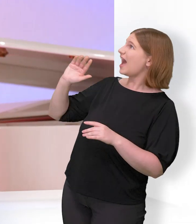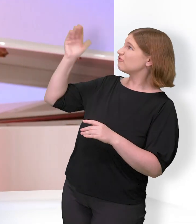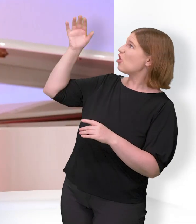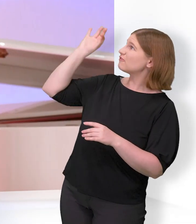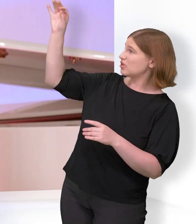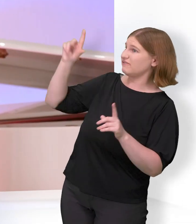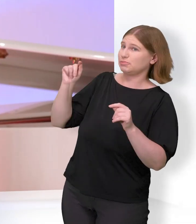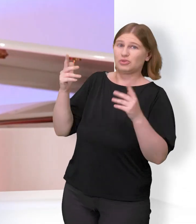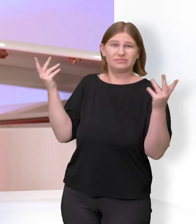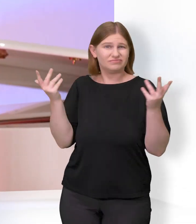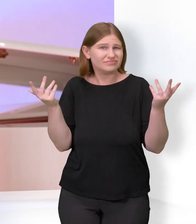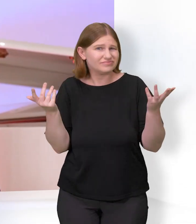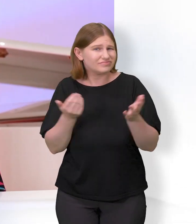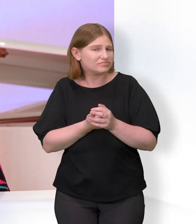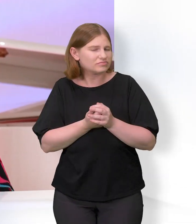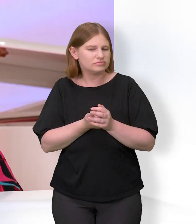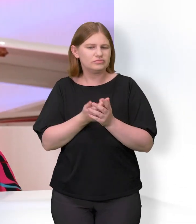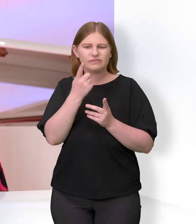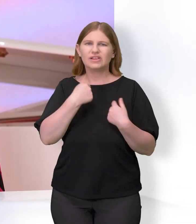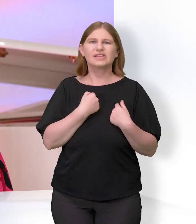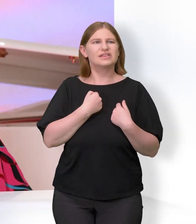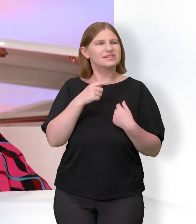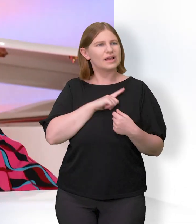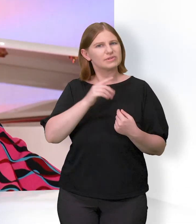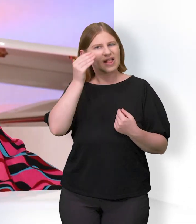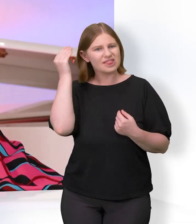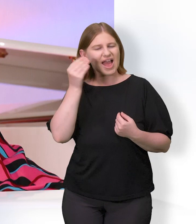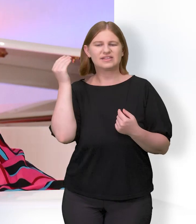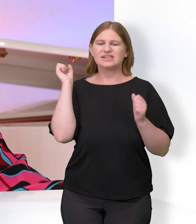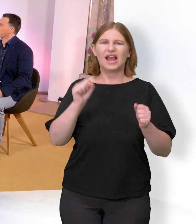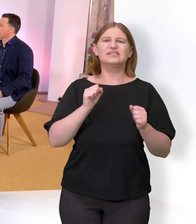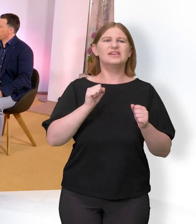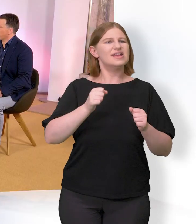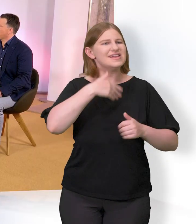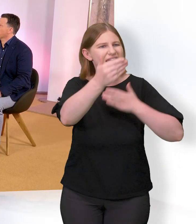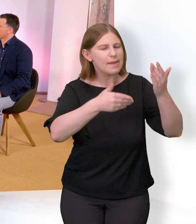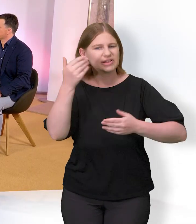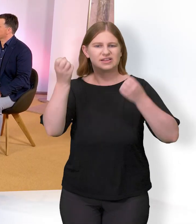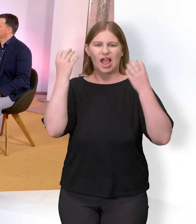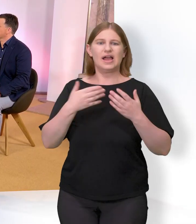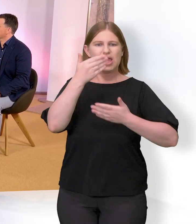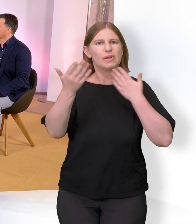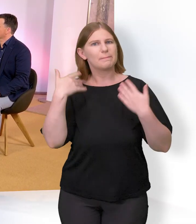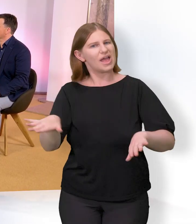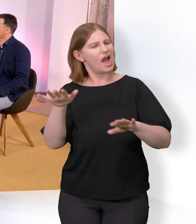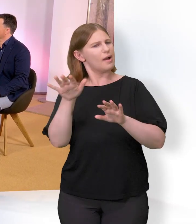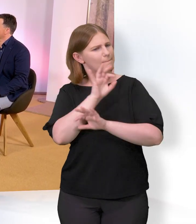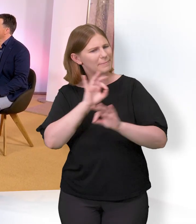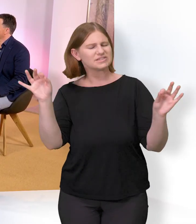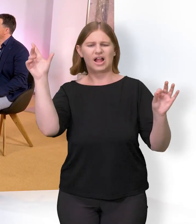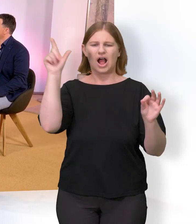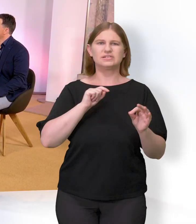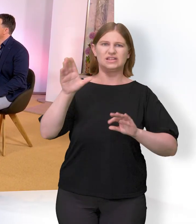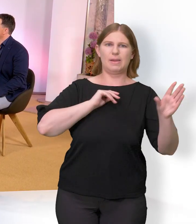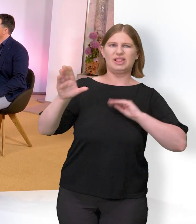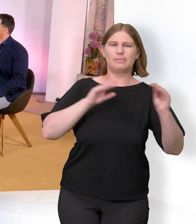dass Erfolg ist, wenn ich lerne zu geben, geben ist seliger als nehmen. Und zum Beispiel habe ich für